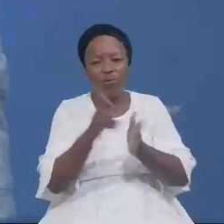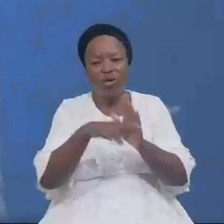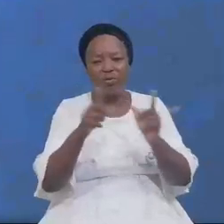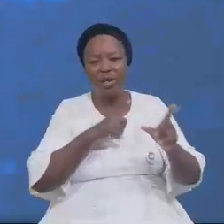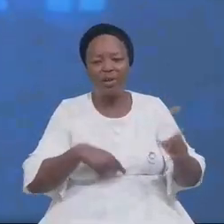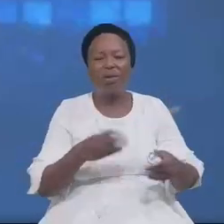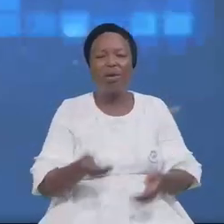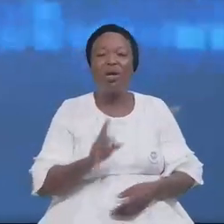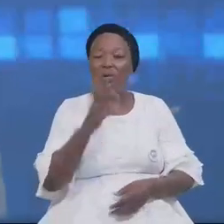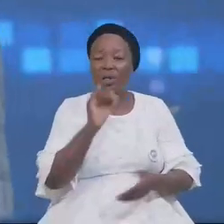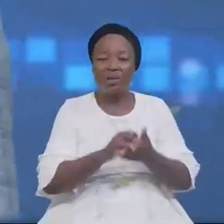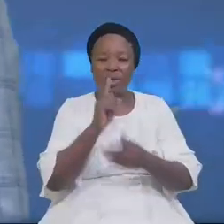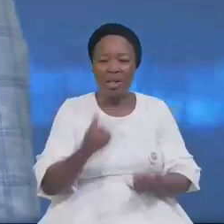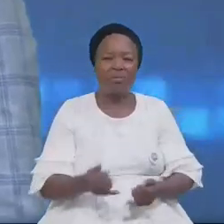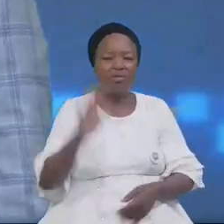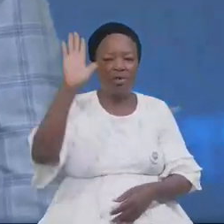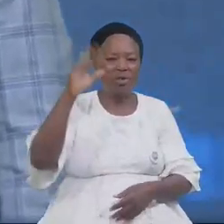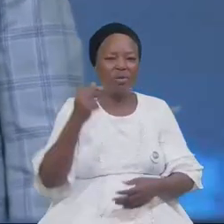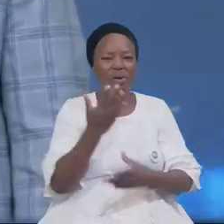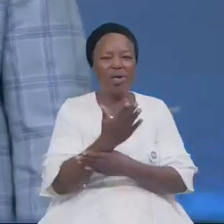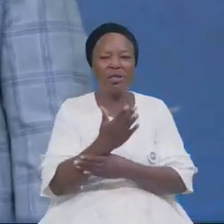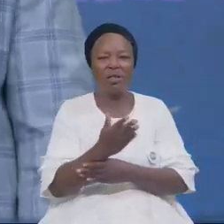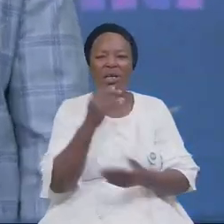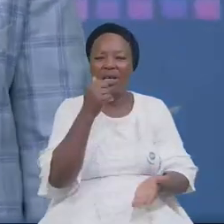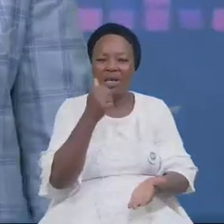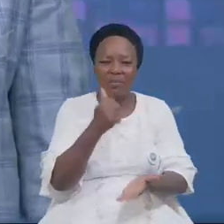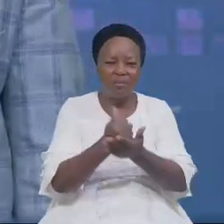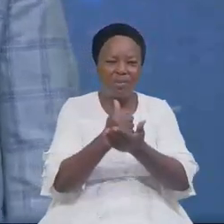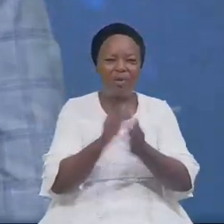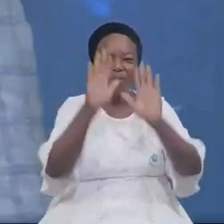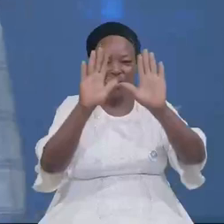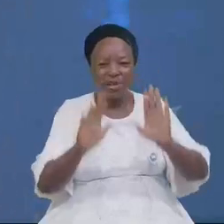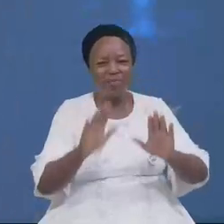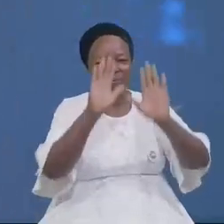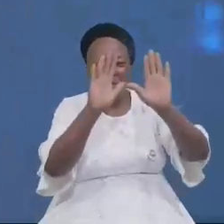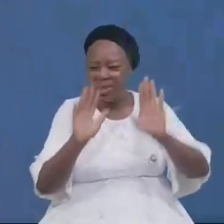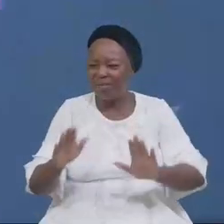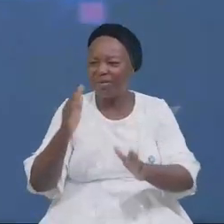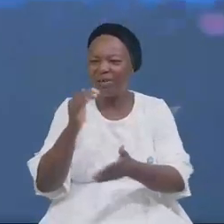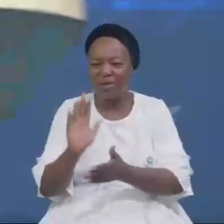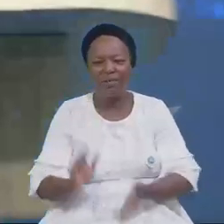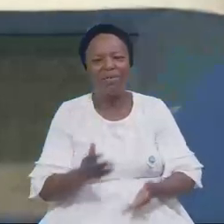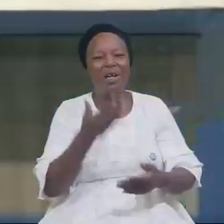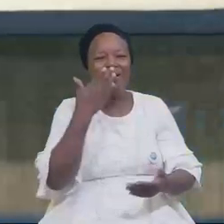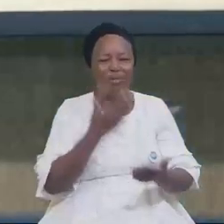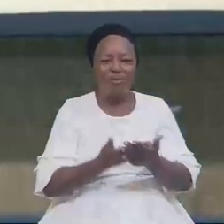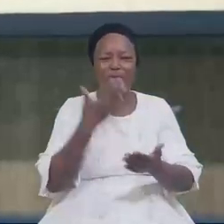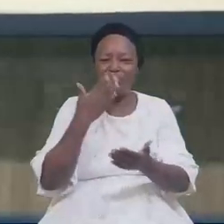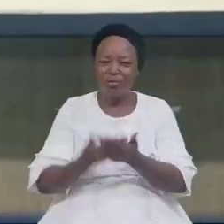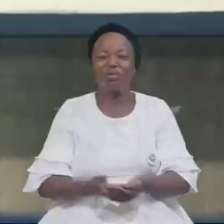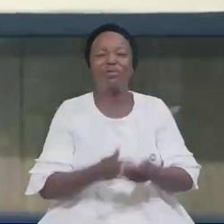soyez, levez la main. Amen. Très merveilleux, très merveilleux, très merveilleux là-bas. Levez la main là, levez la main là.